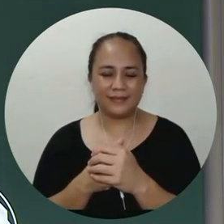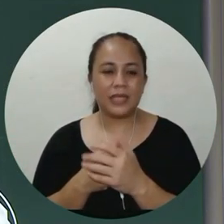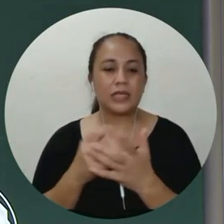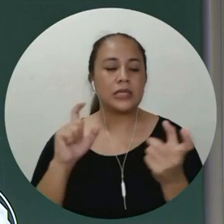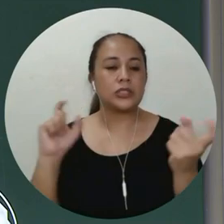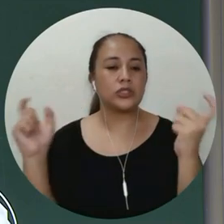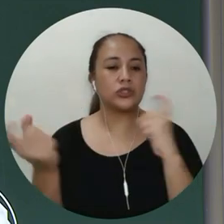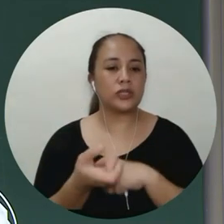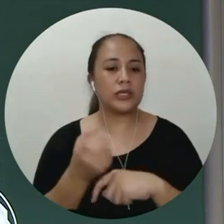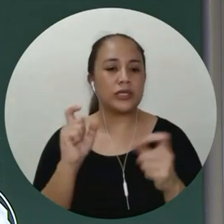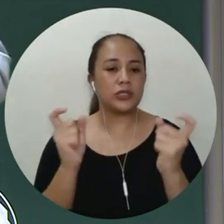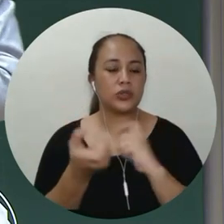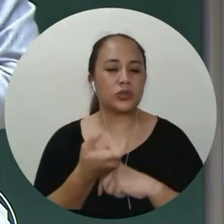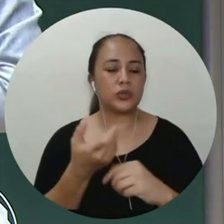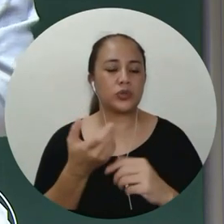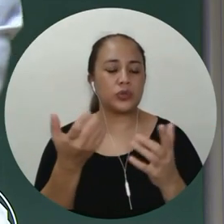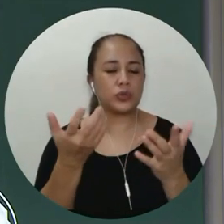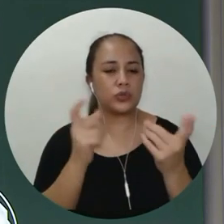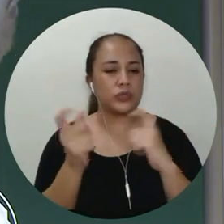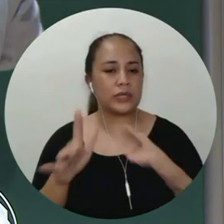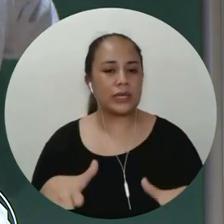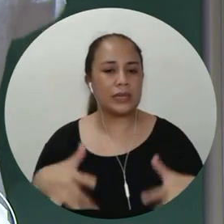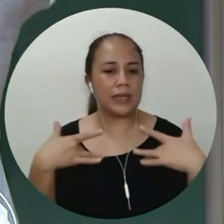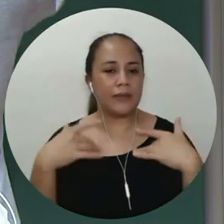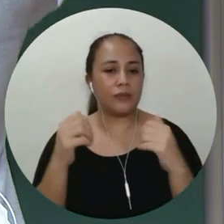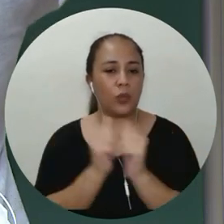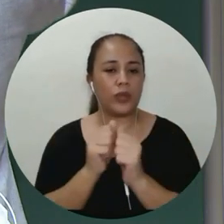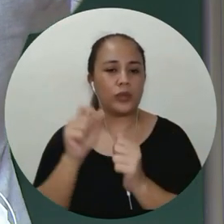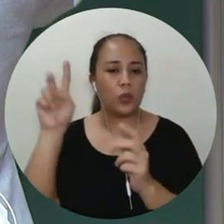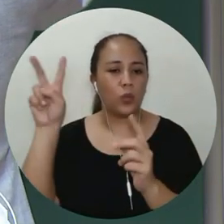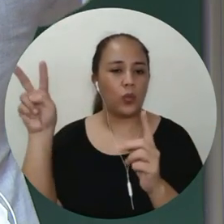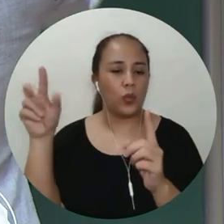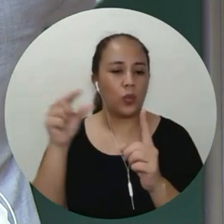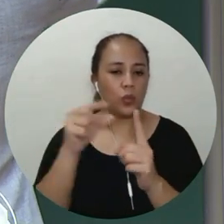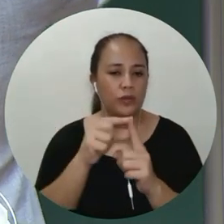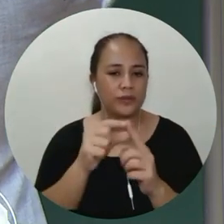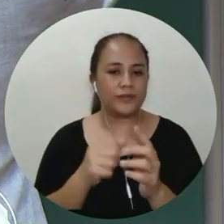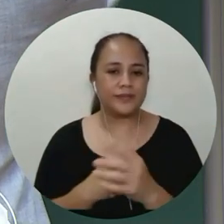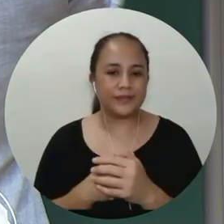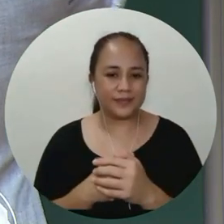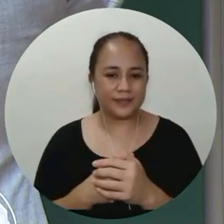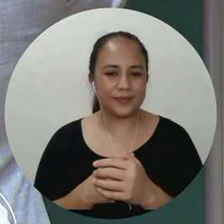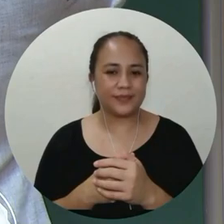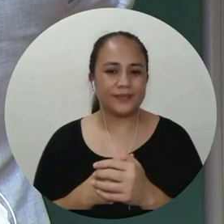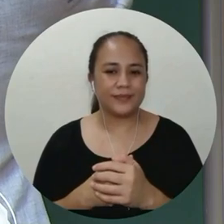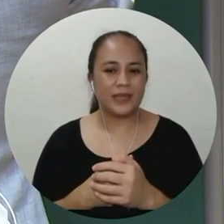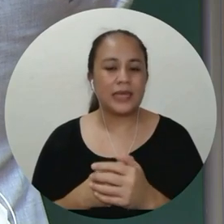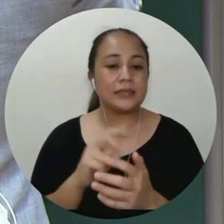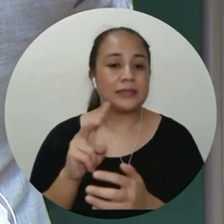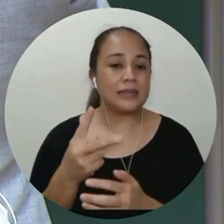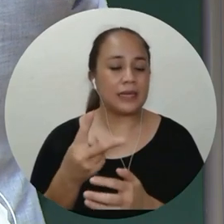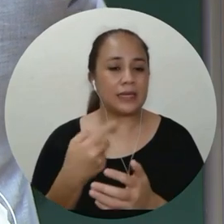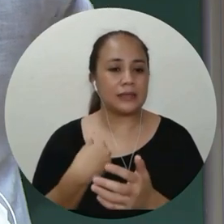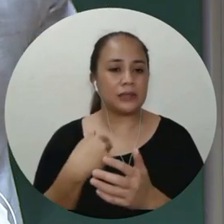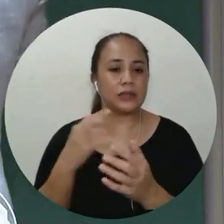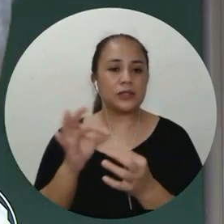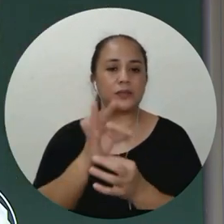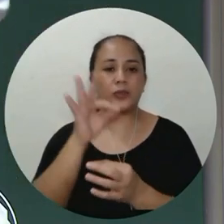to design all of their life with the word. 자, 두 번째로는 영적 의사 그랬습니다. And second, it says spiritual